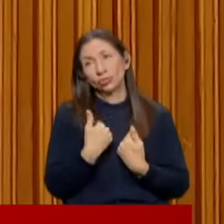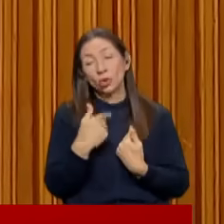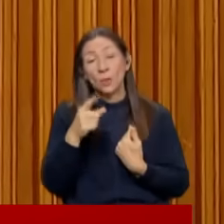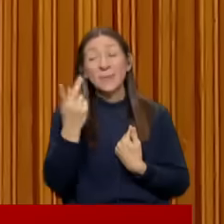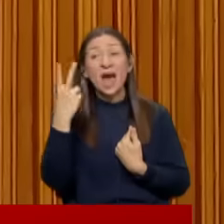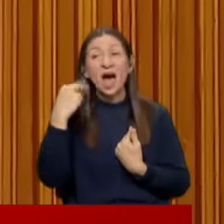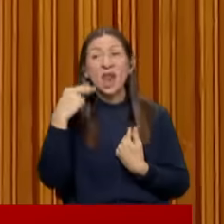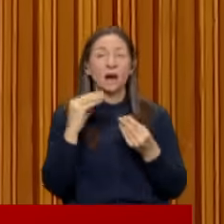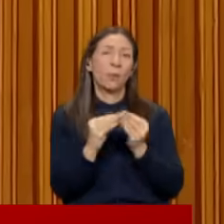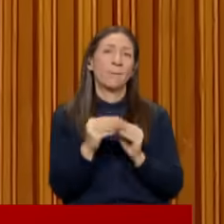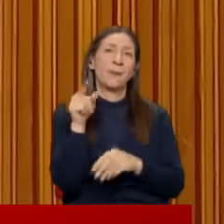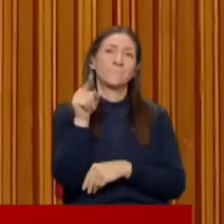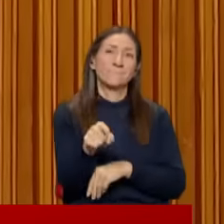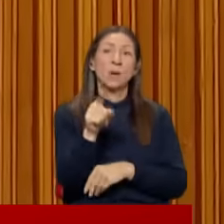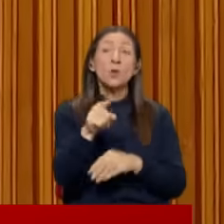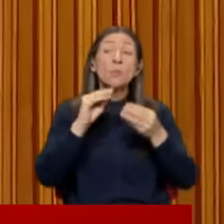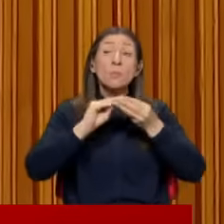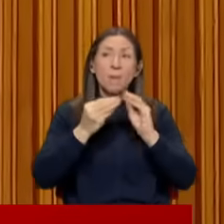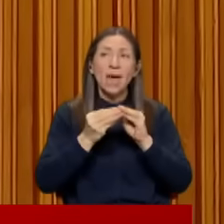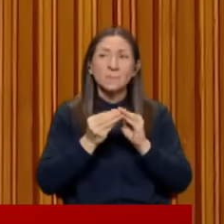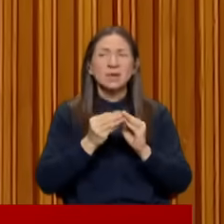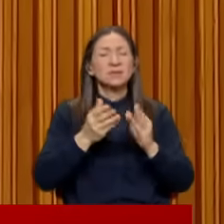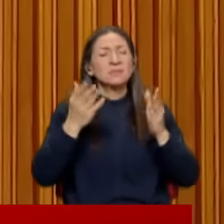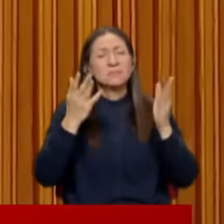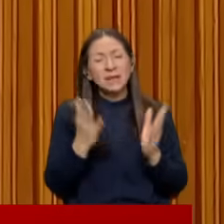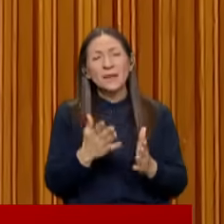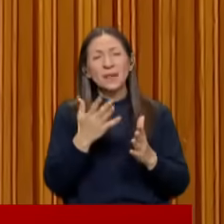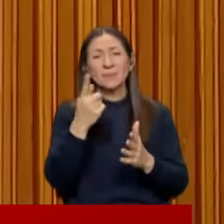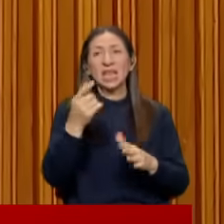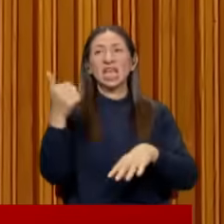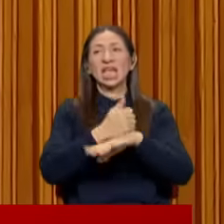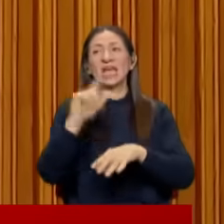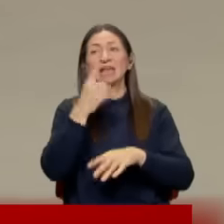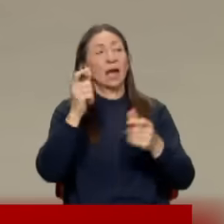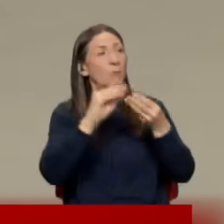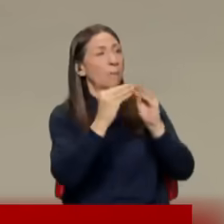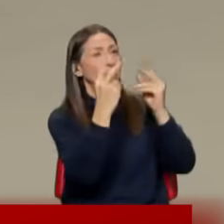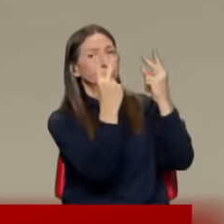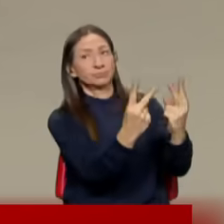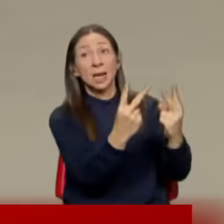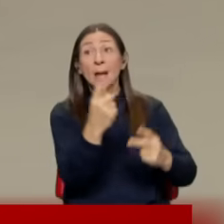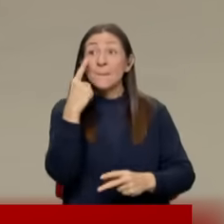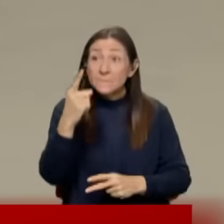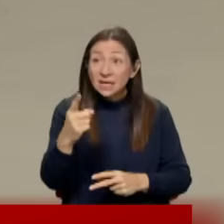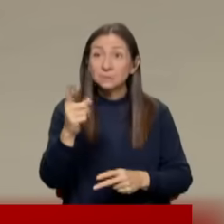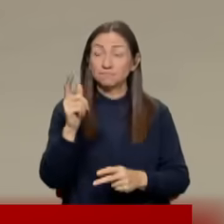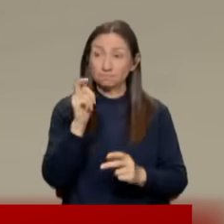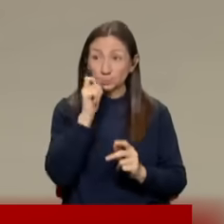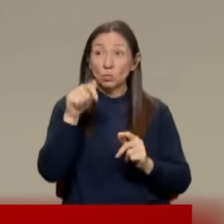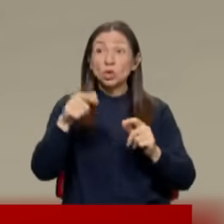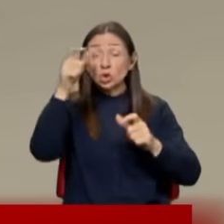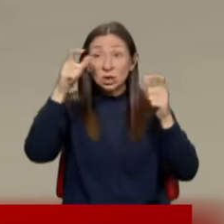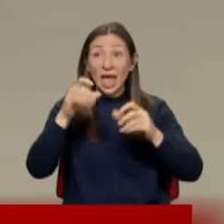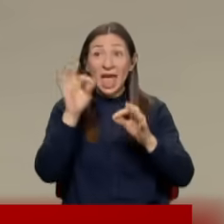bir ahlak sorunudur. Bu sorun düpedüz bir iktidar sorunudur. Bakın, muhafazakarsınız ya. Bu